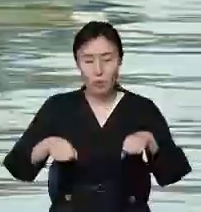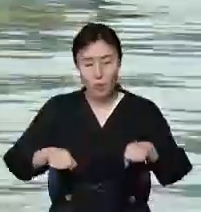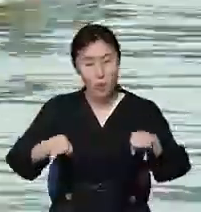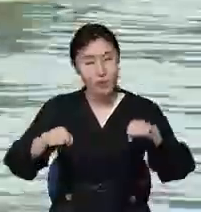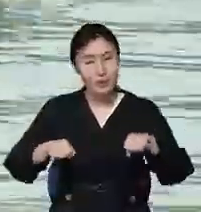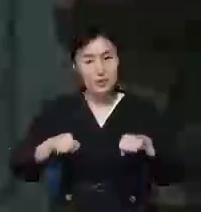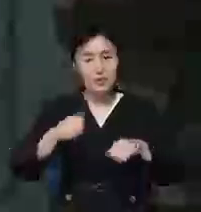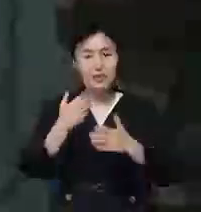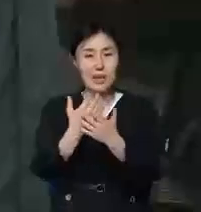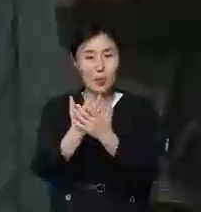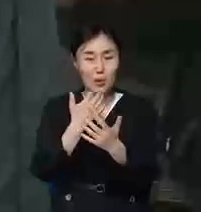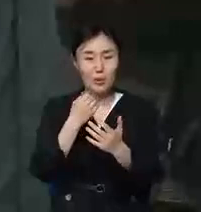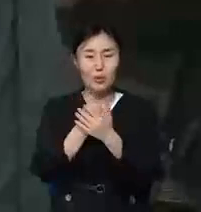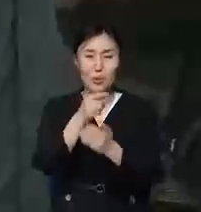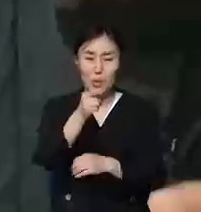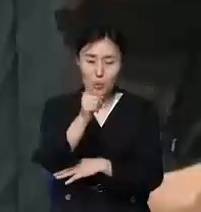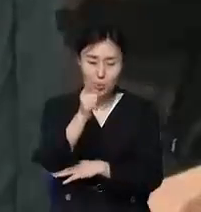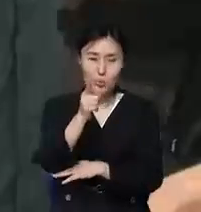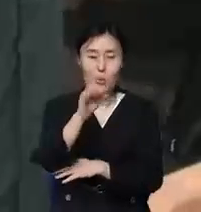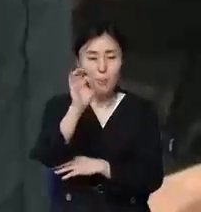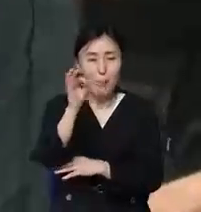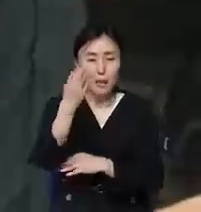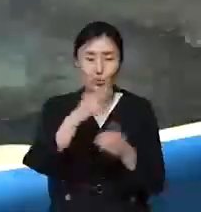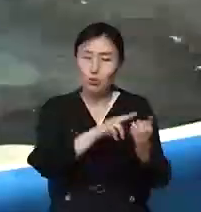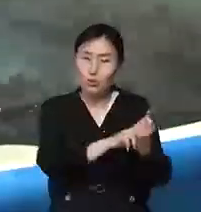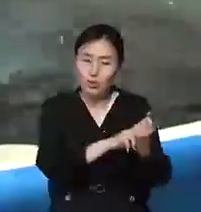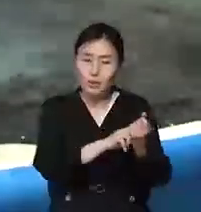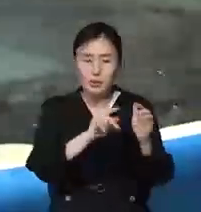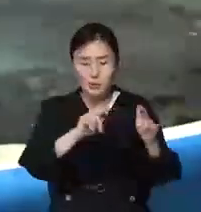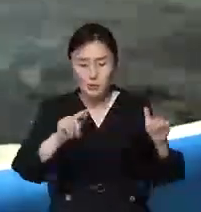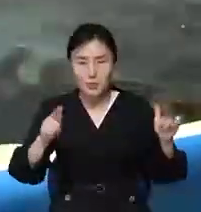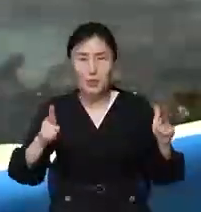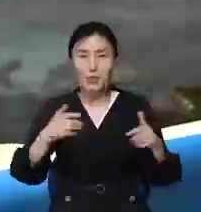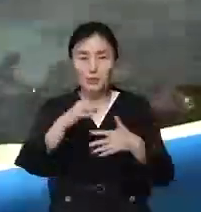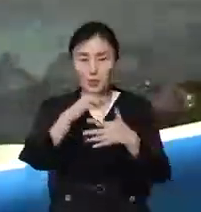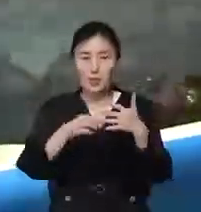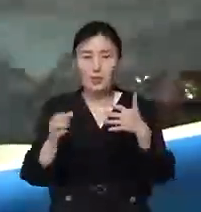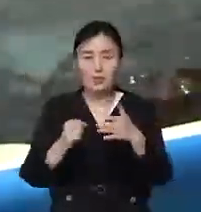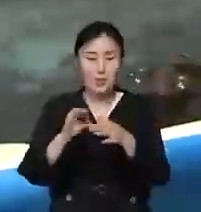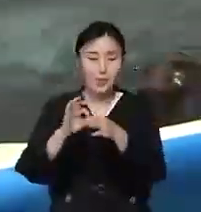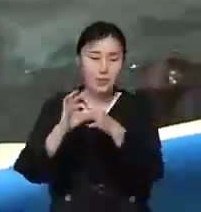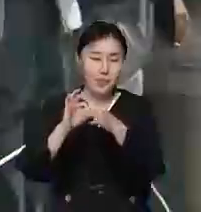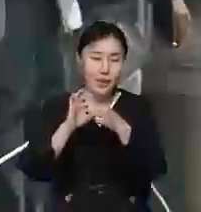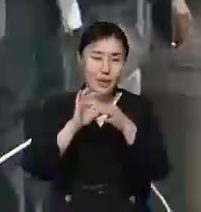대회와 마술쇼, 낚시 대회 등 다채로운 프로그램으로 오는 8일까지 펼쳐집니다.